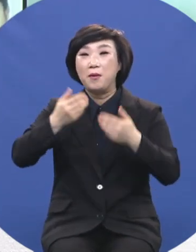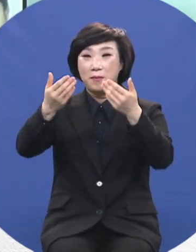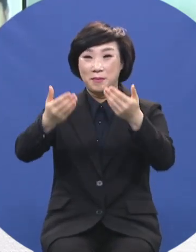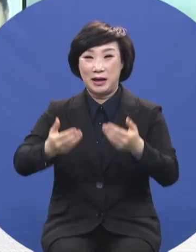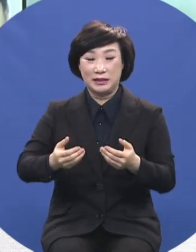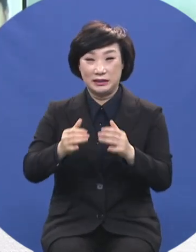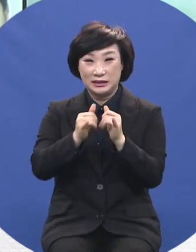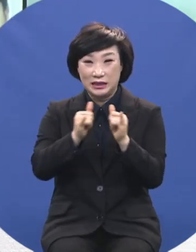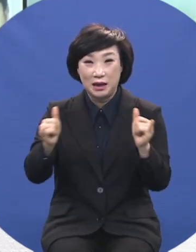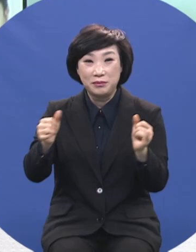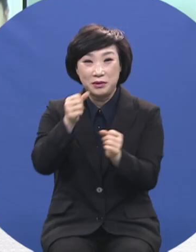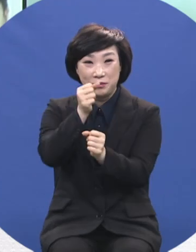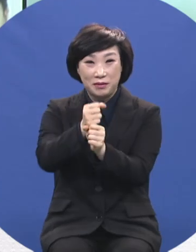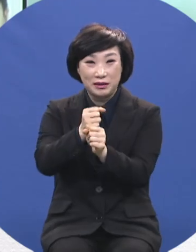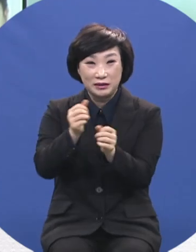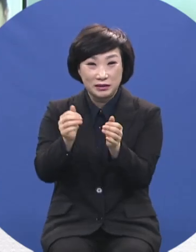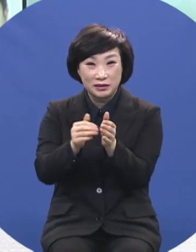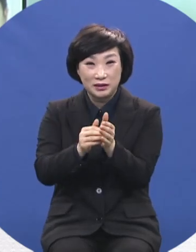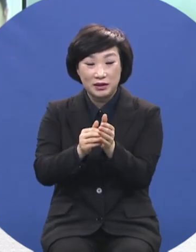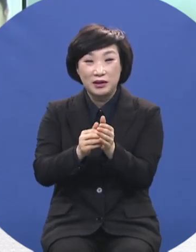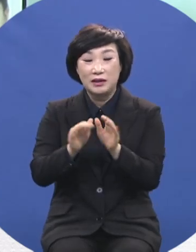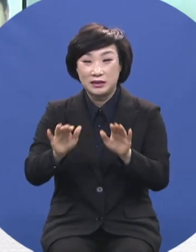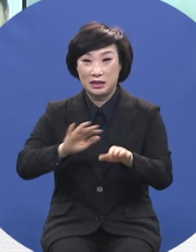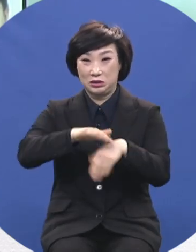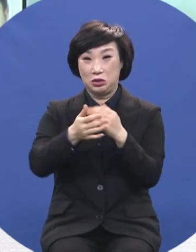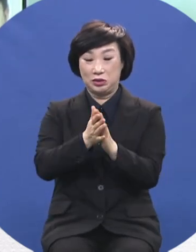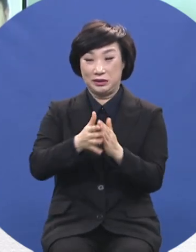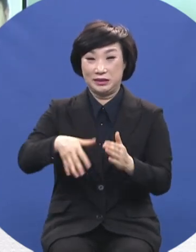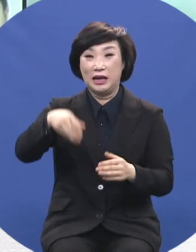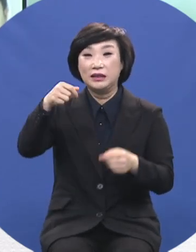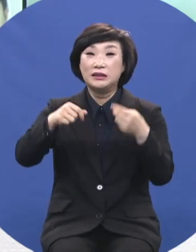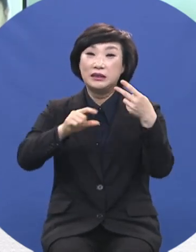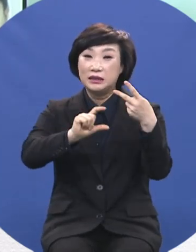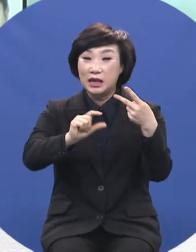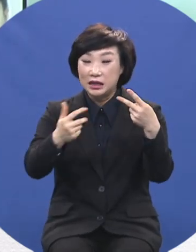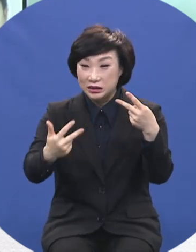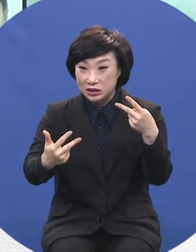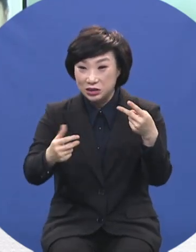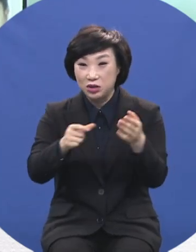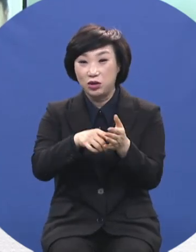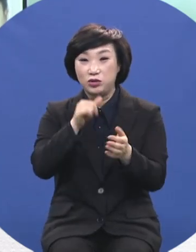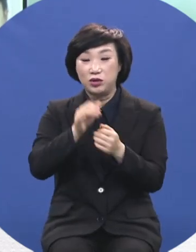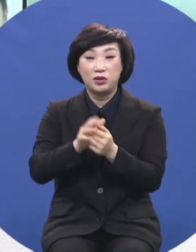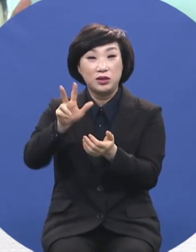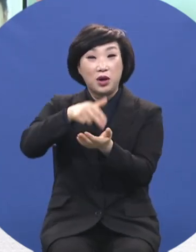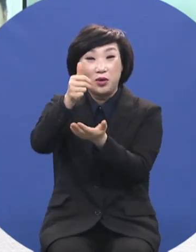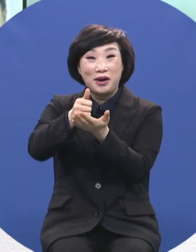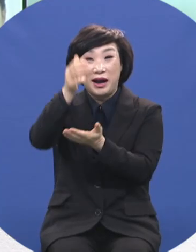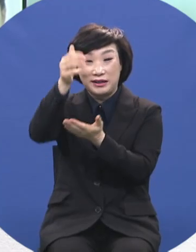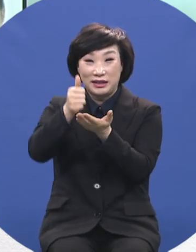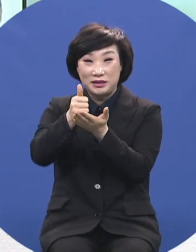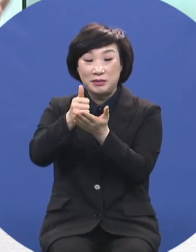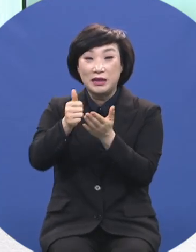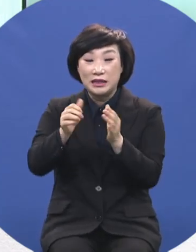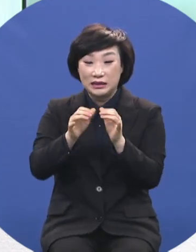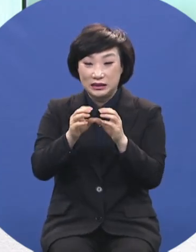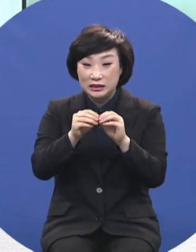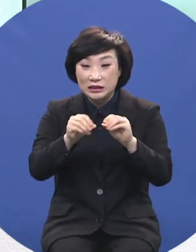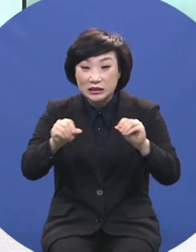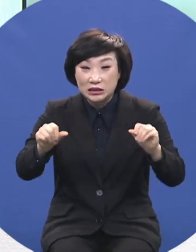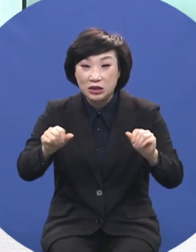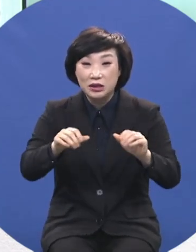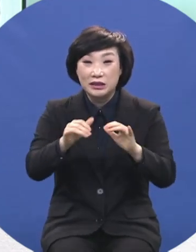축복된 존재도 지었는데 창세기 2장 7절에 여호와 하나님이 흙으로